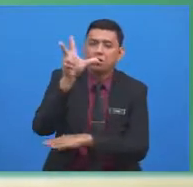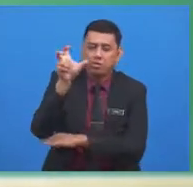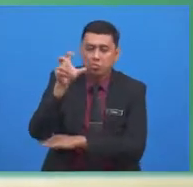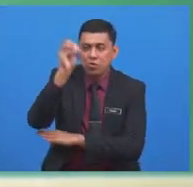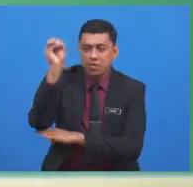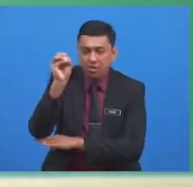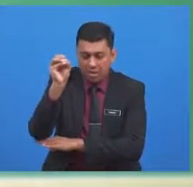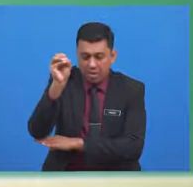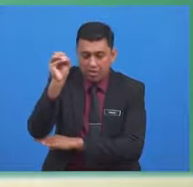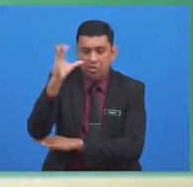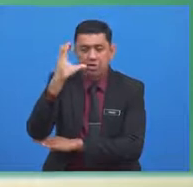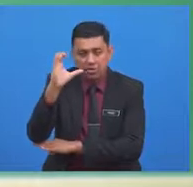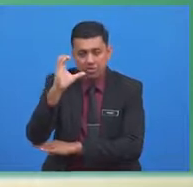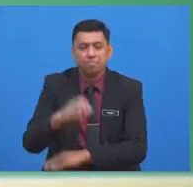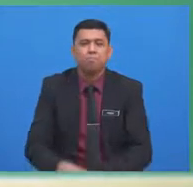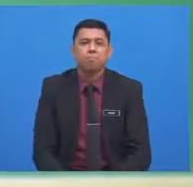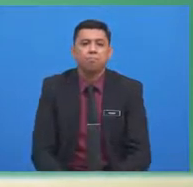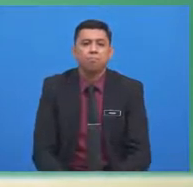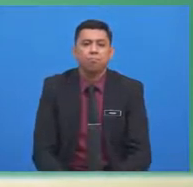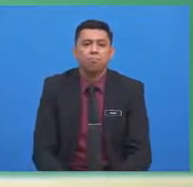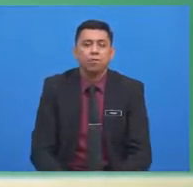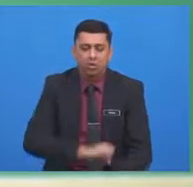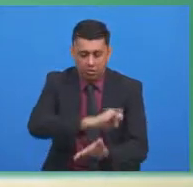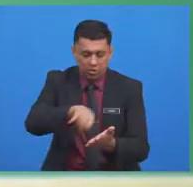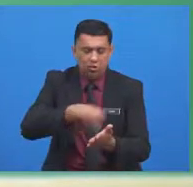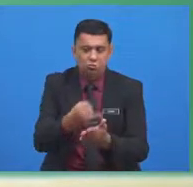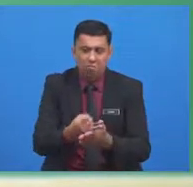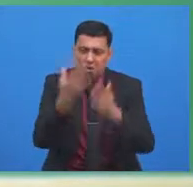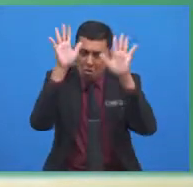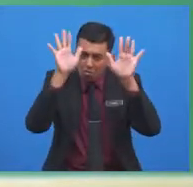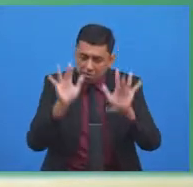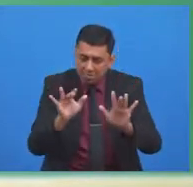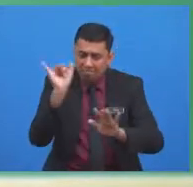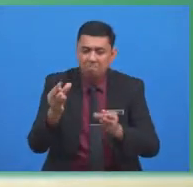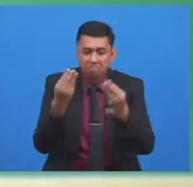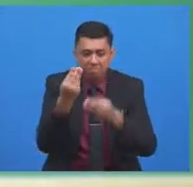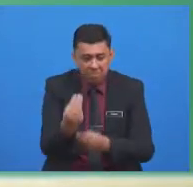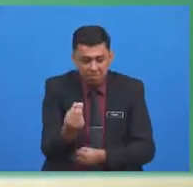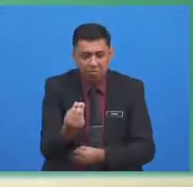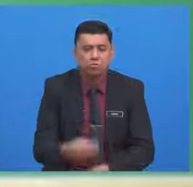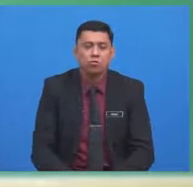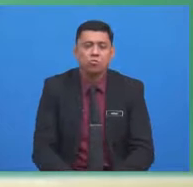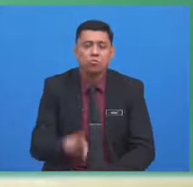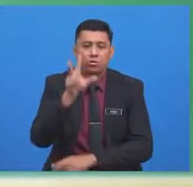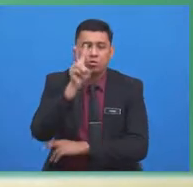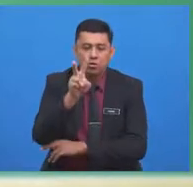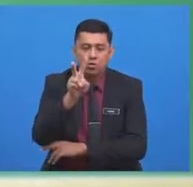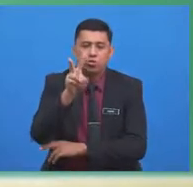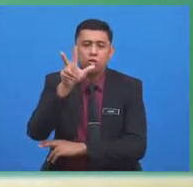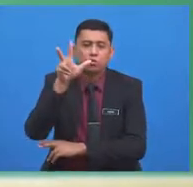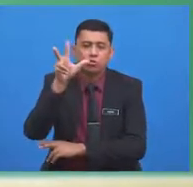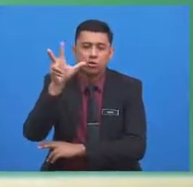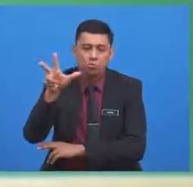darjah Celsius pada waktu siang, tetapi jumlah hujan yang sedikit, iaitu tidak melebihi 250 meter